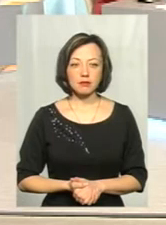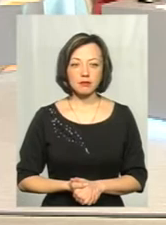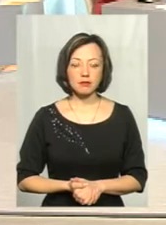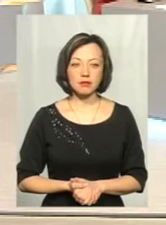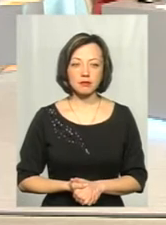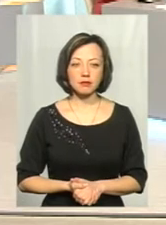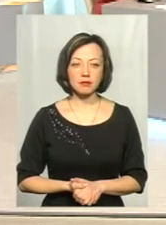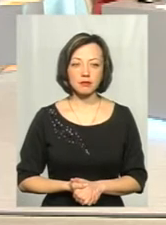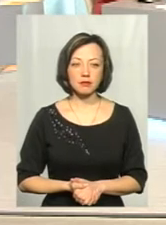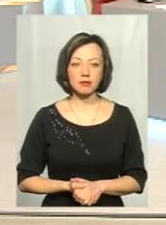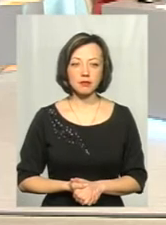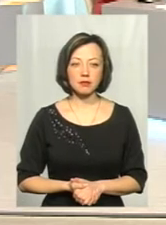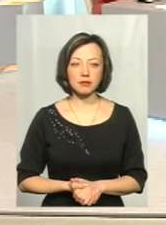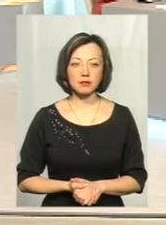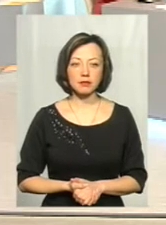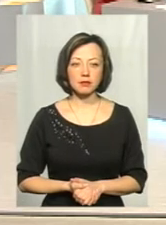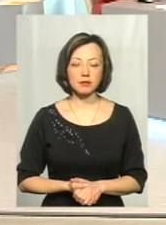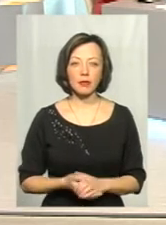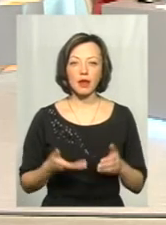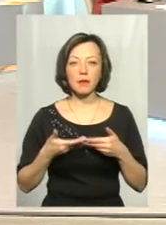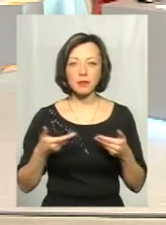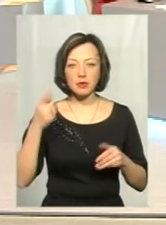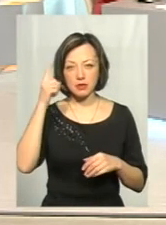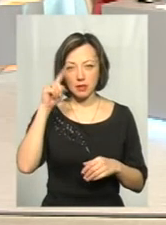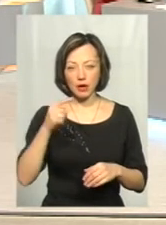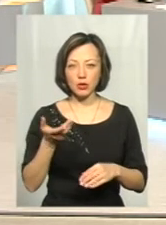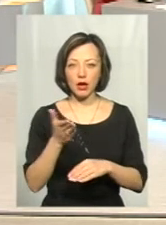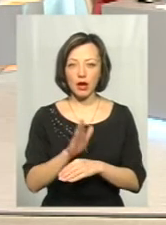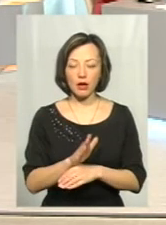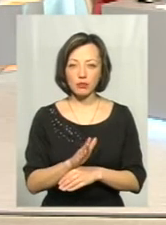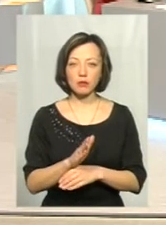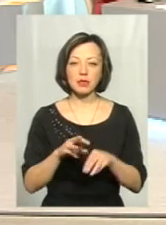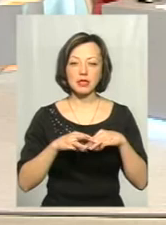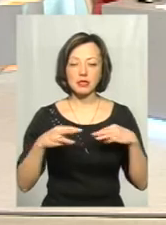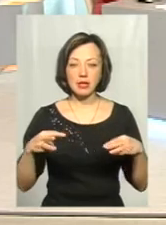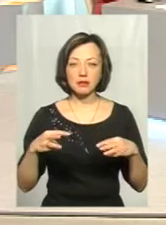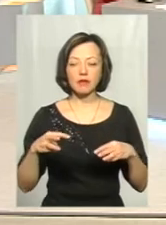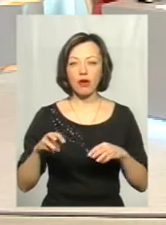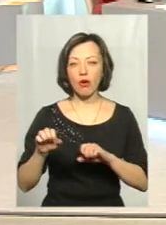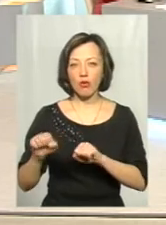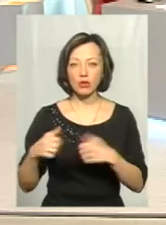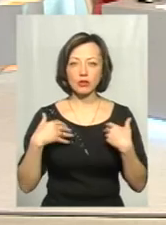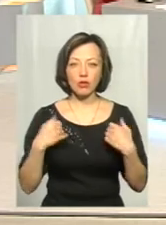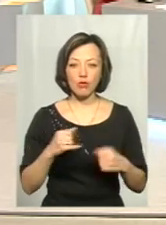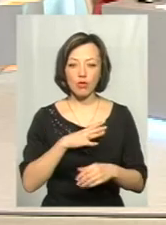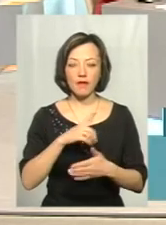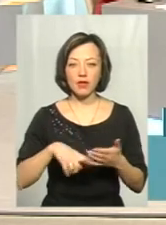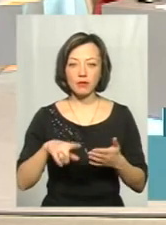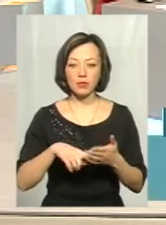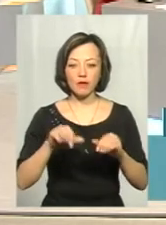Так, ну ми знаємо, що 157-м наказом Міністерства охорони здоров'я були відмінені деякі статистичні форми звітності,